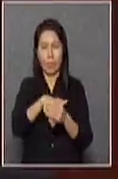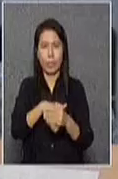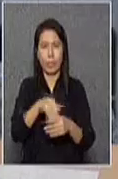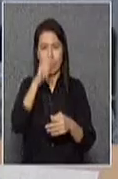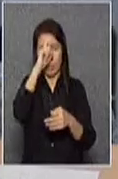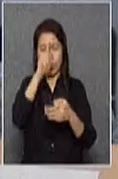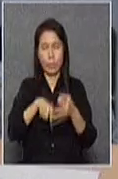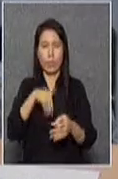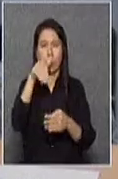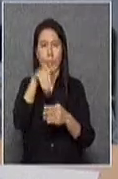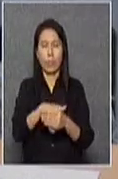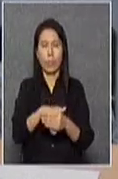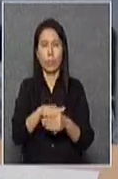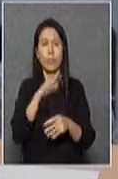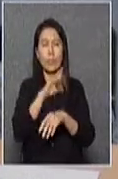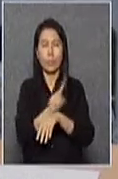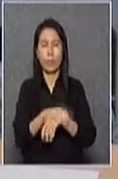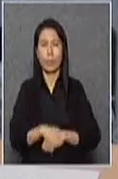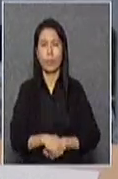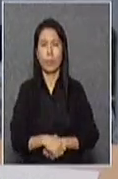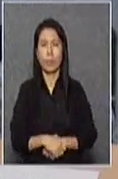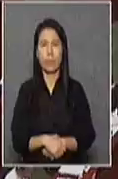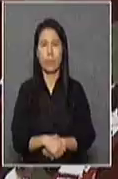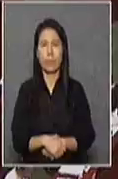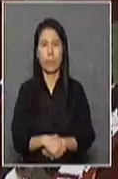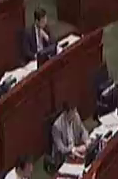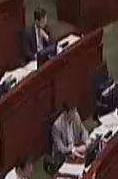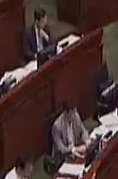員要求記名表決，表決鐘響1分鐘。